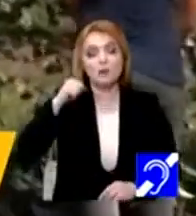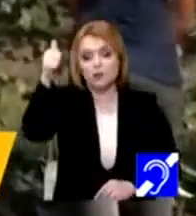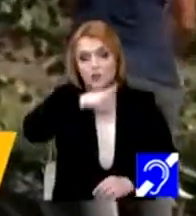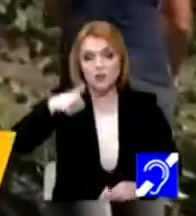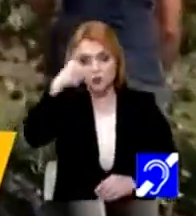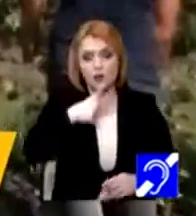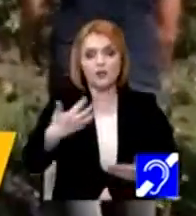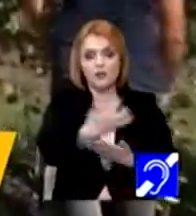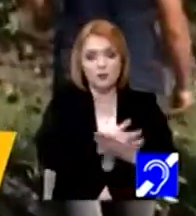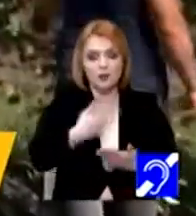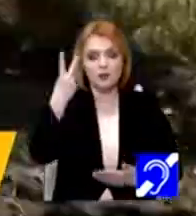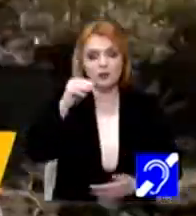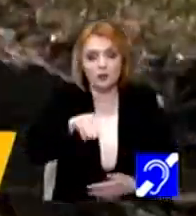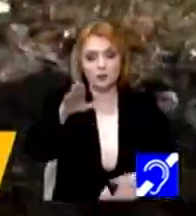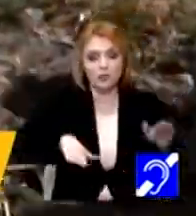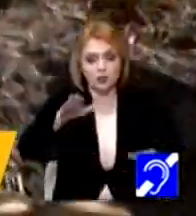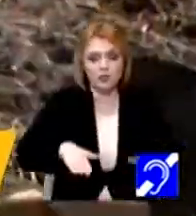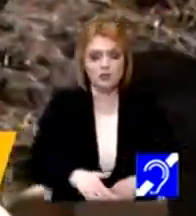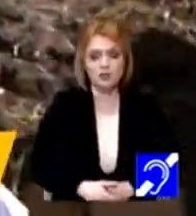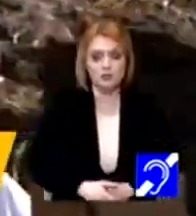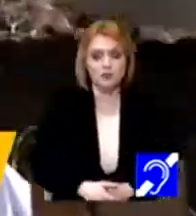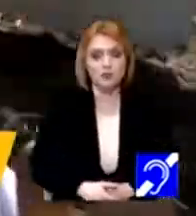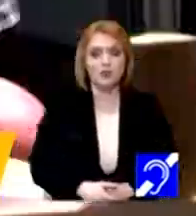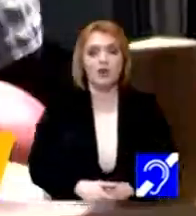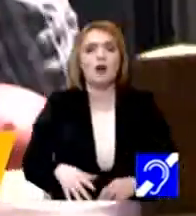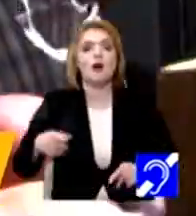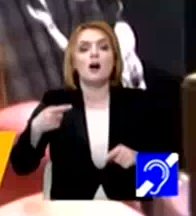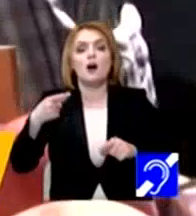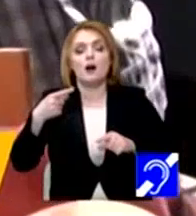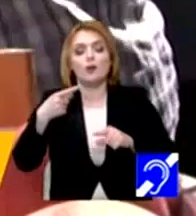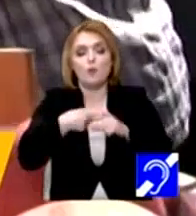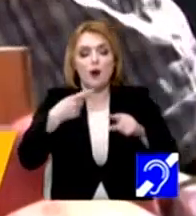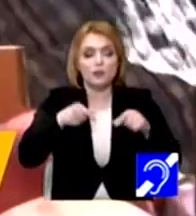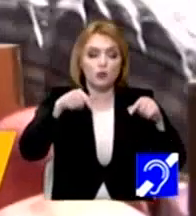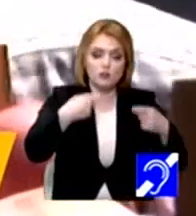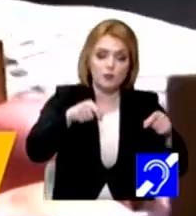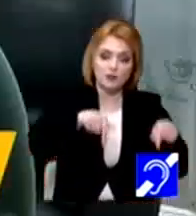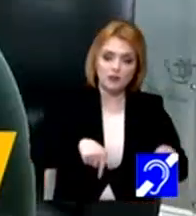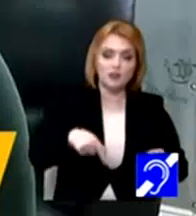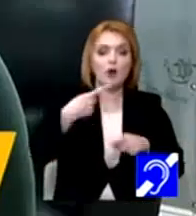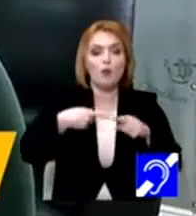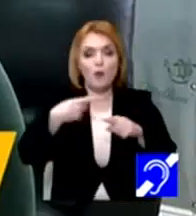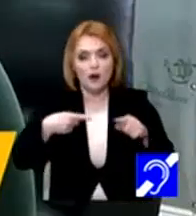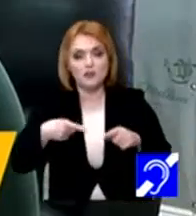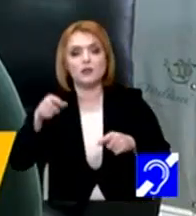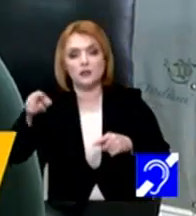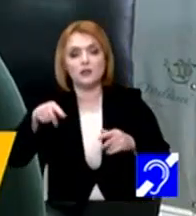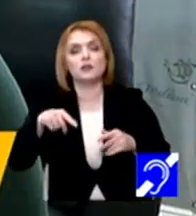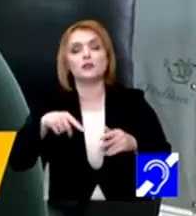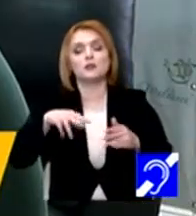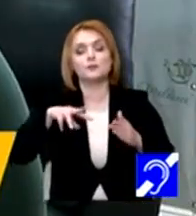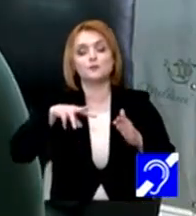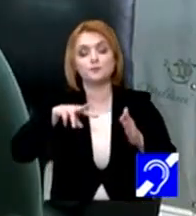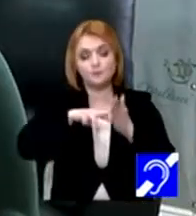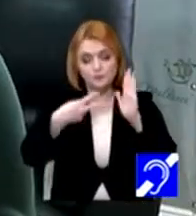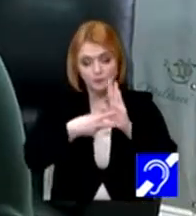din recolt a exportat în Orientul Mijlociu. Restul urma să ajungă în țările CSI, dar stă cu merele în depozit. Astăzi noi ne-am pomenit cu soiurile